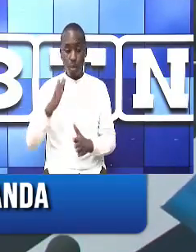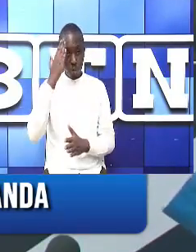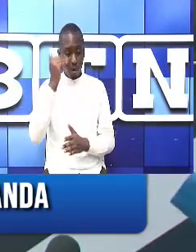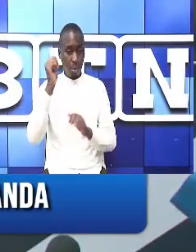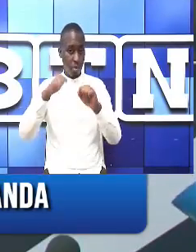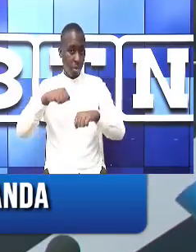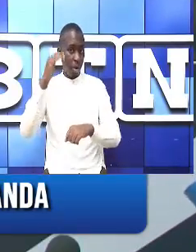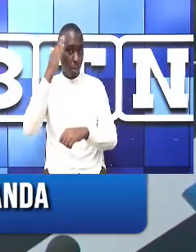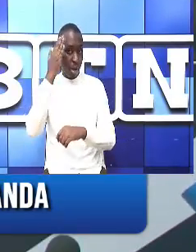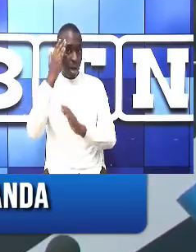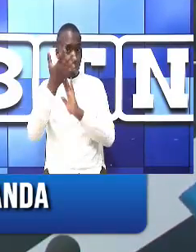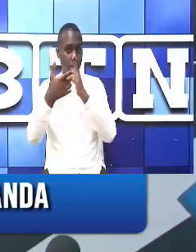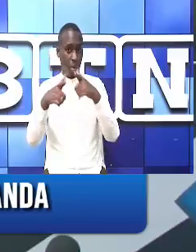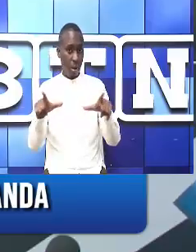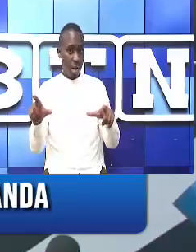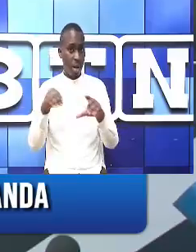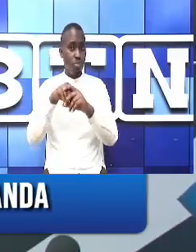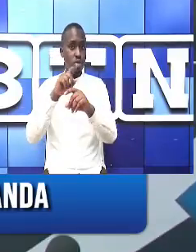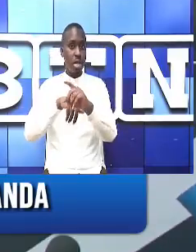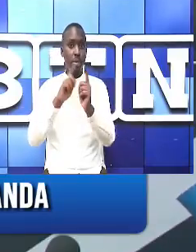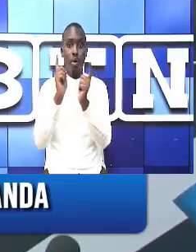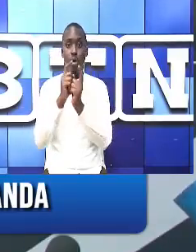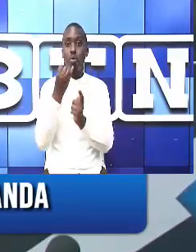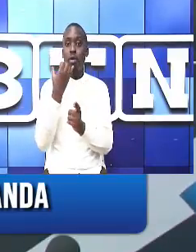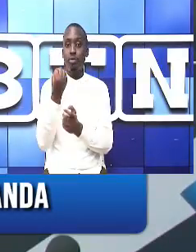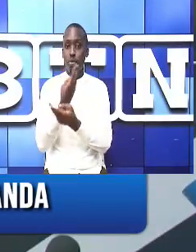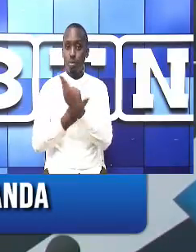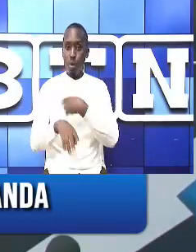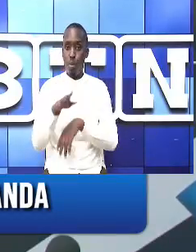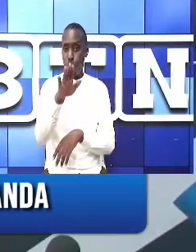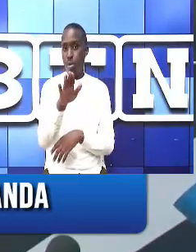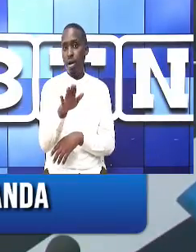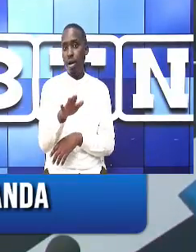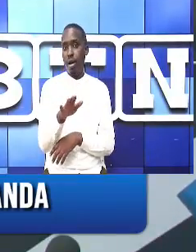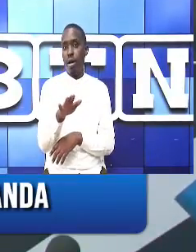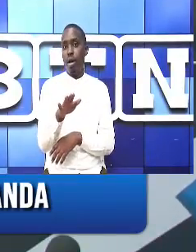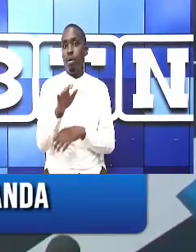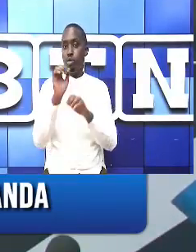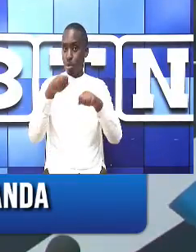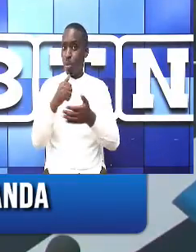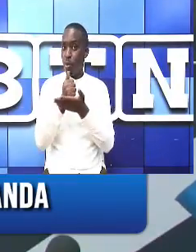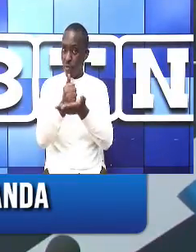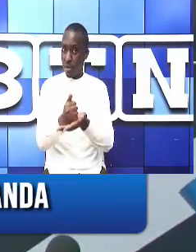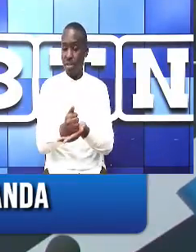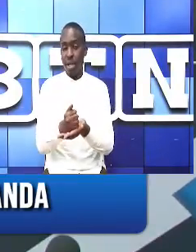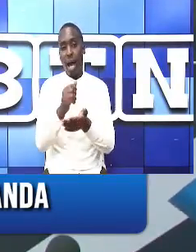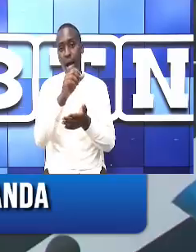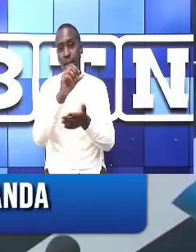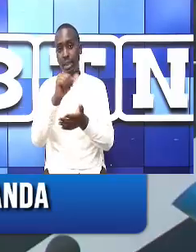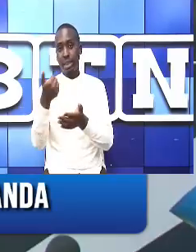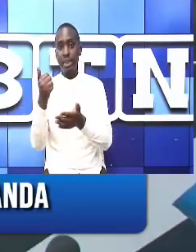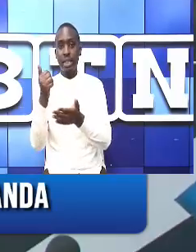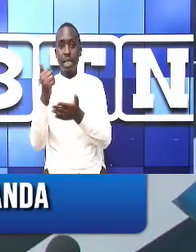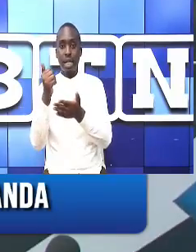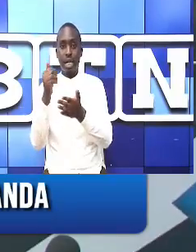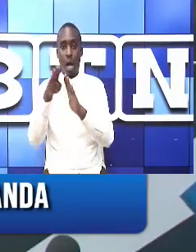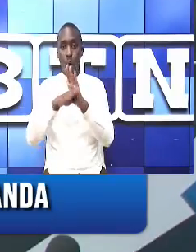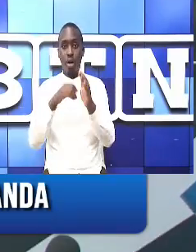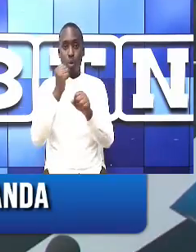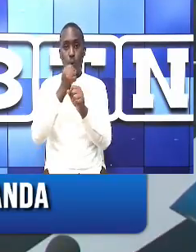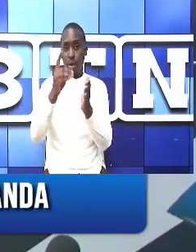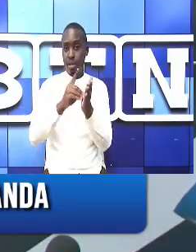ururimi rw'amarenga bityo mu gihe bahuye n'umwana ufite ubwo bumuga bize kuza kuba byamufasha hari na gahunda y'inkoranyamagambo iyo